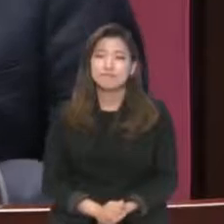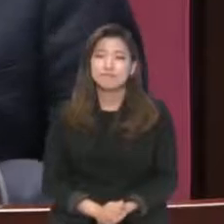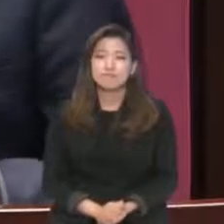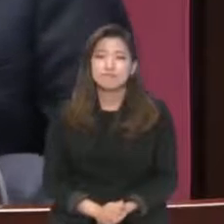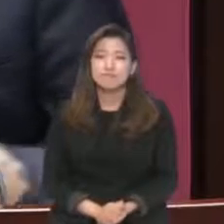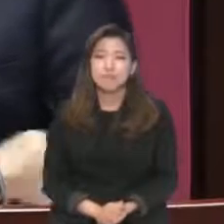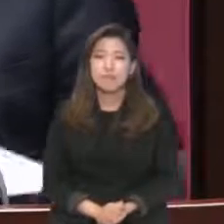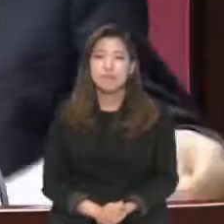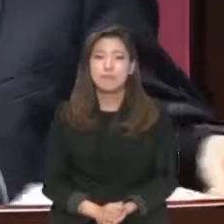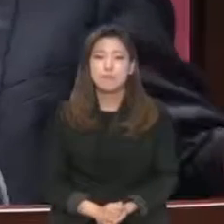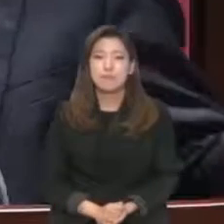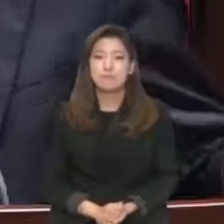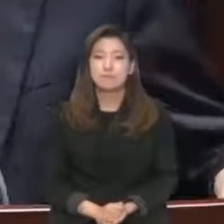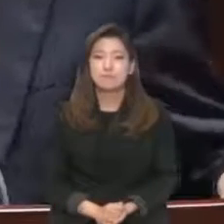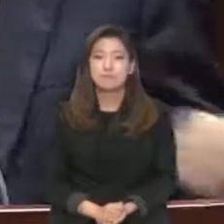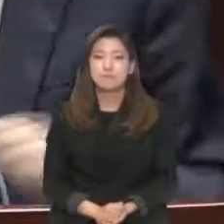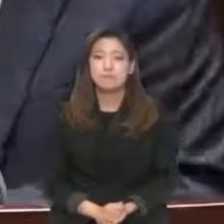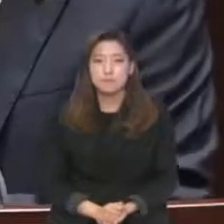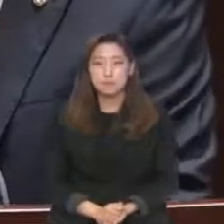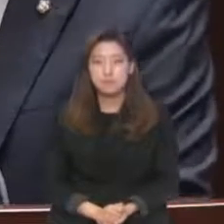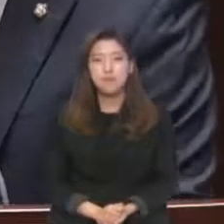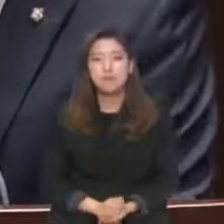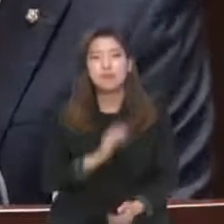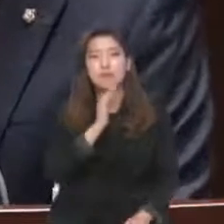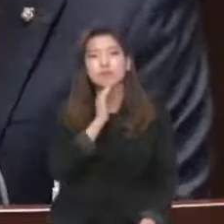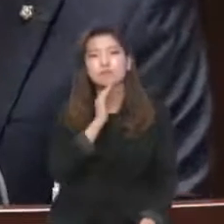그 옳고 그름의 문제 이전에